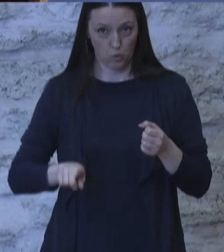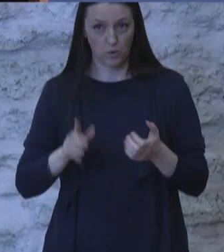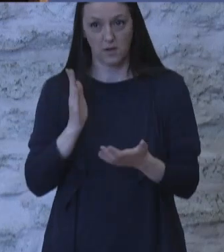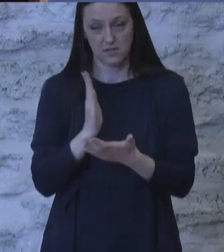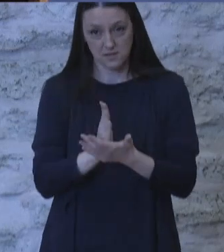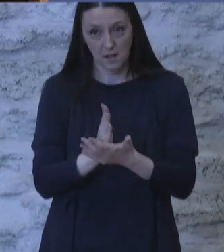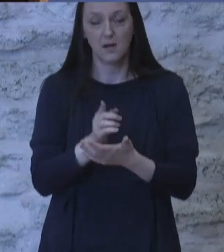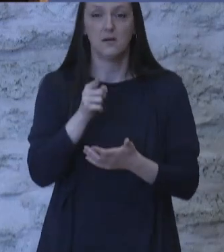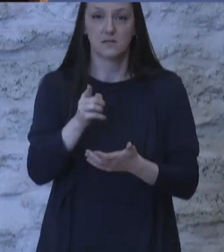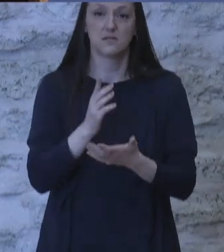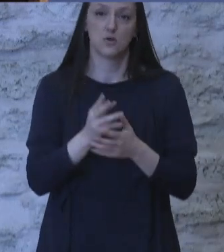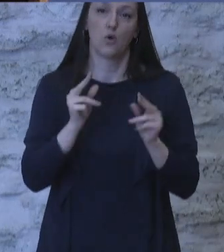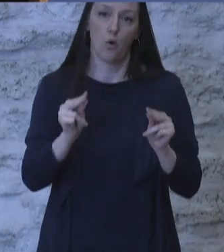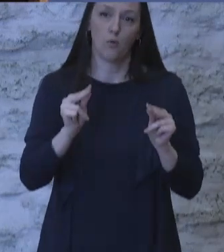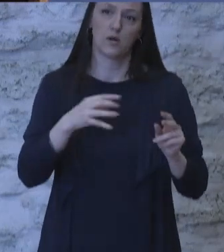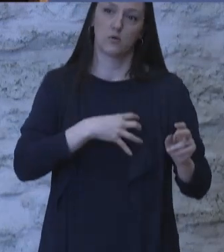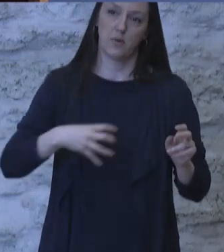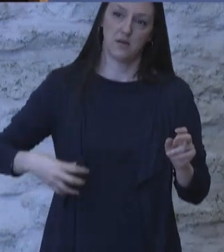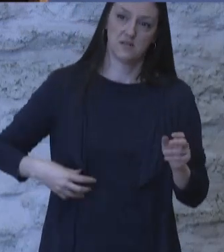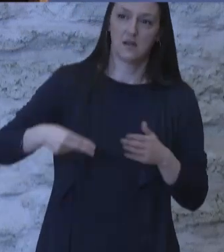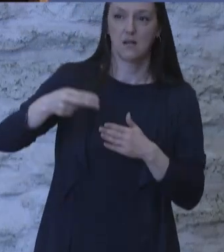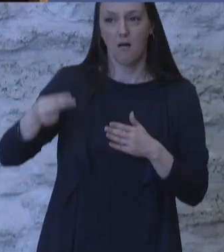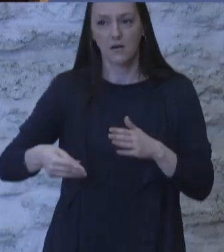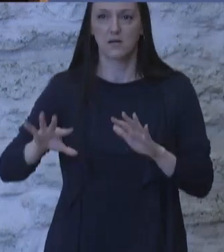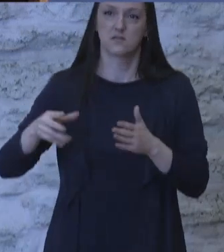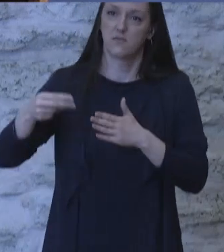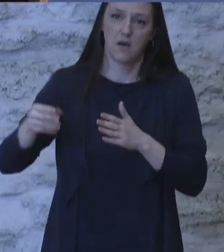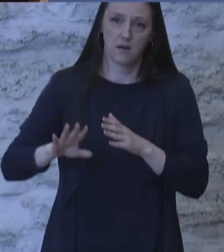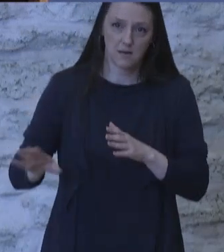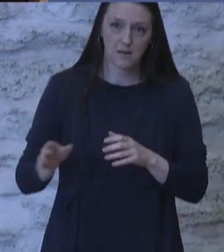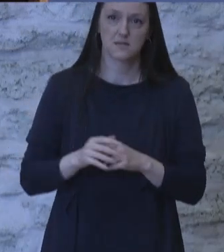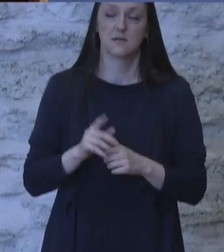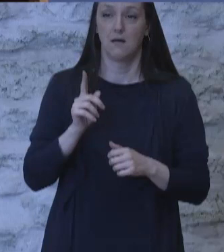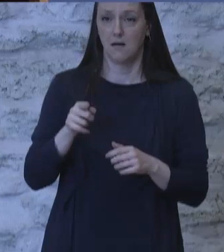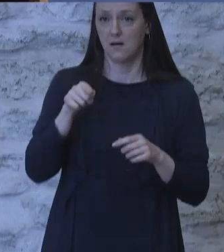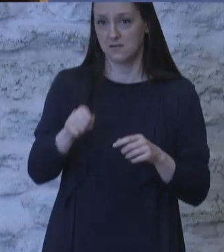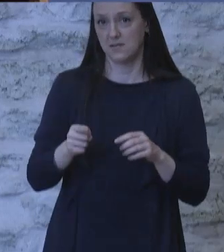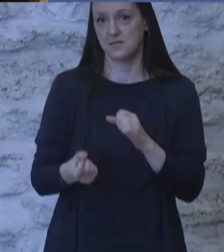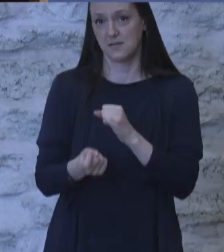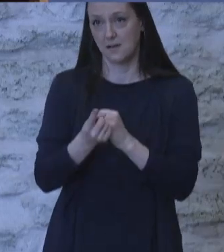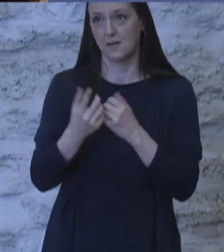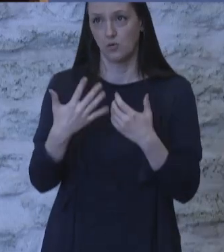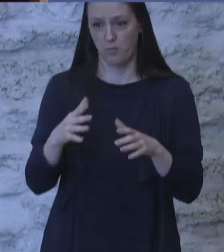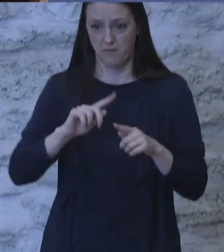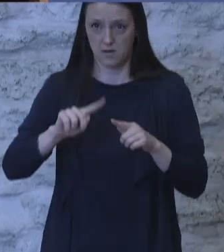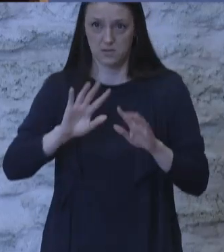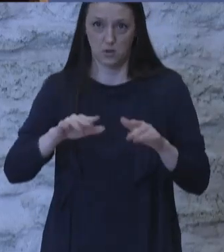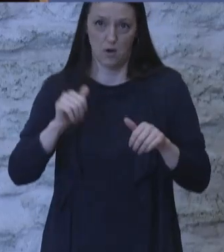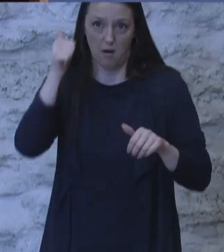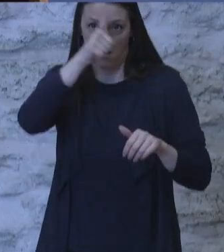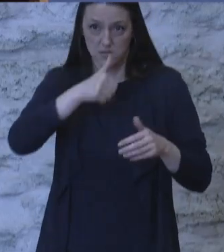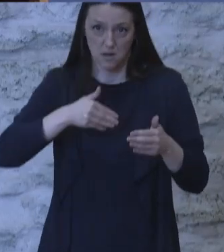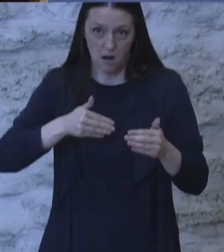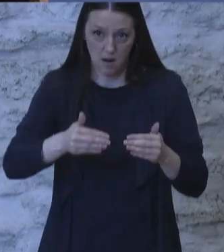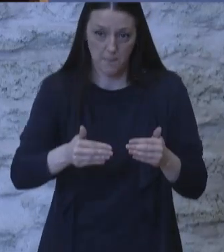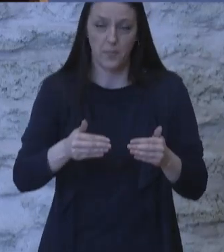soomulikult siis on ka meil presidendi roll, kas ta algirjastav või mitte, aga siis jääb juba aastast üsna vähe järgi, siis oli